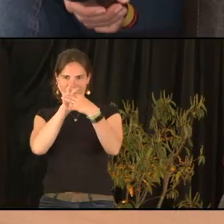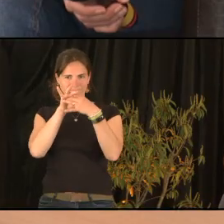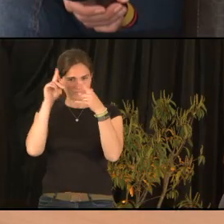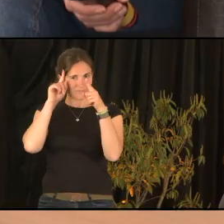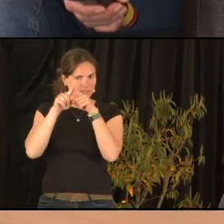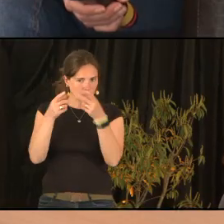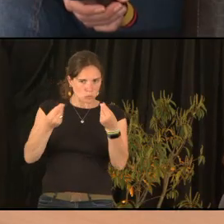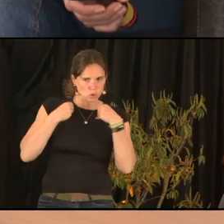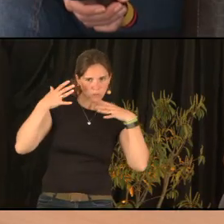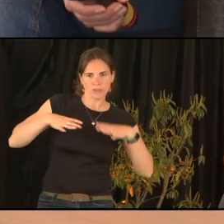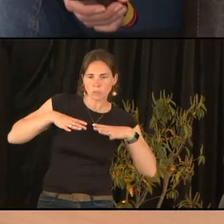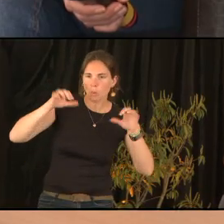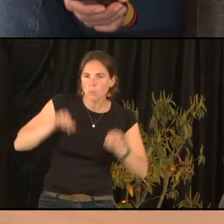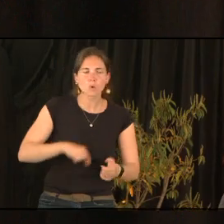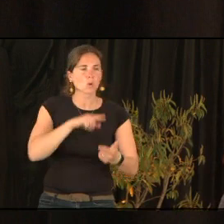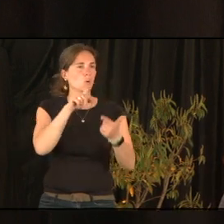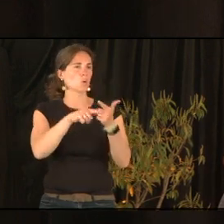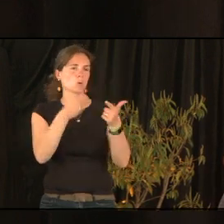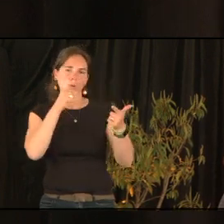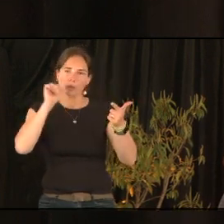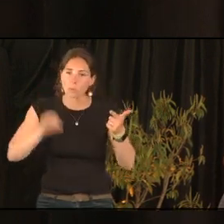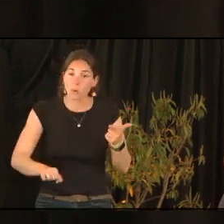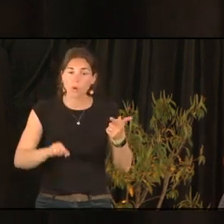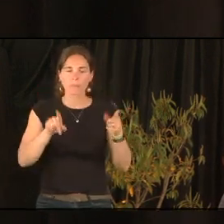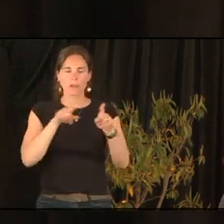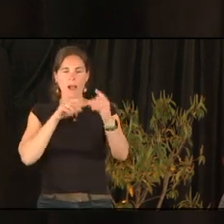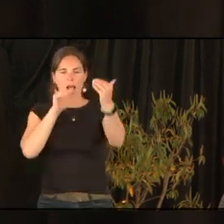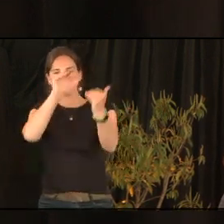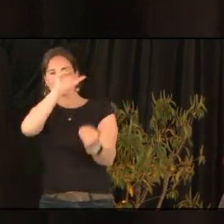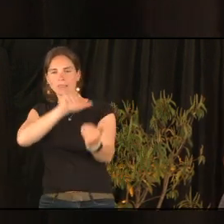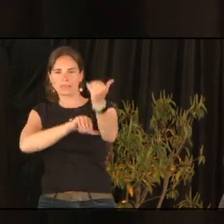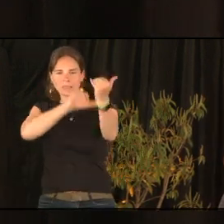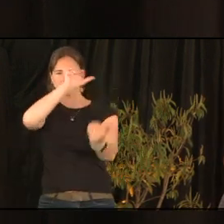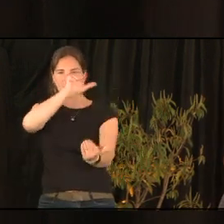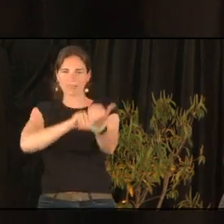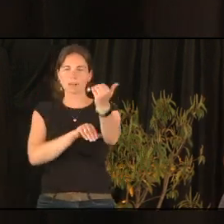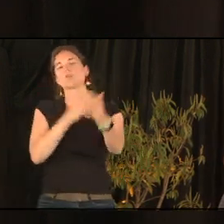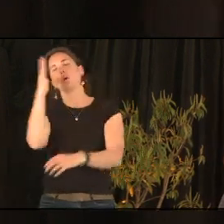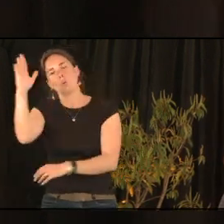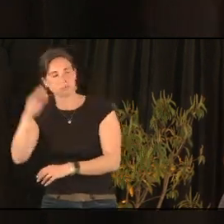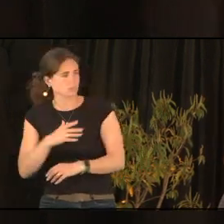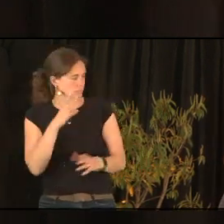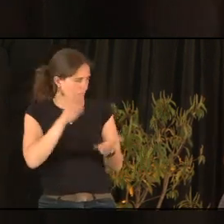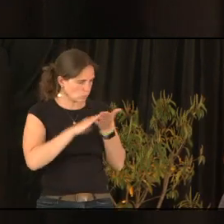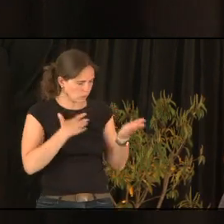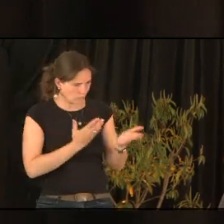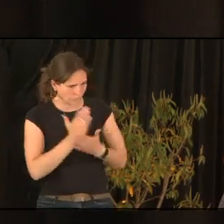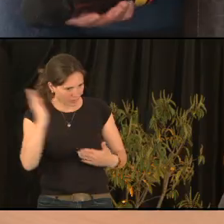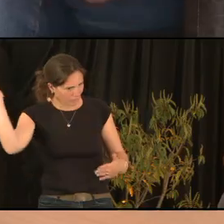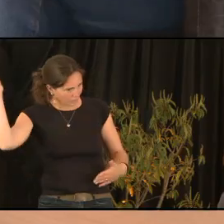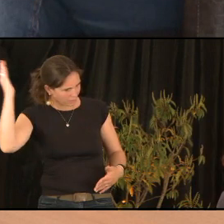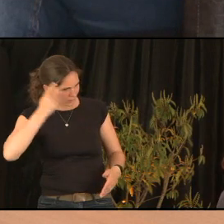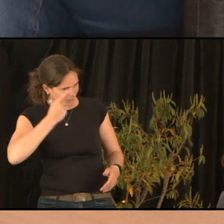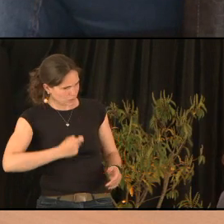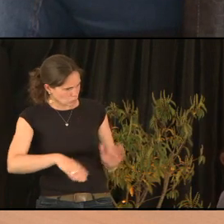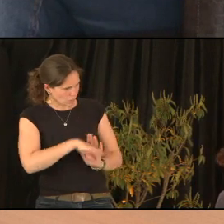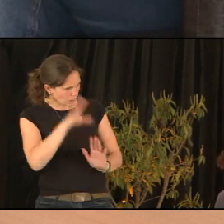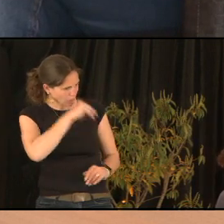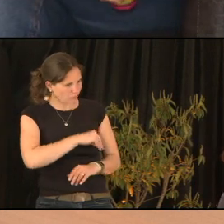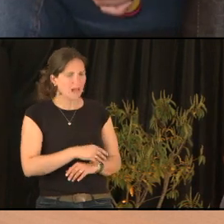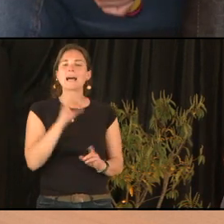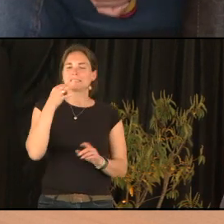vêtir, pour survivre. Mais qu'est-ce qu'on en a fait, quoi ? Il y a eu une détérioration. Enfin, c'est une autre question. Mais j'ai perdu le fil, du coup. Je ne sais plus quelle était la question au départ.